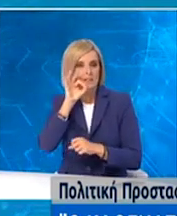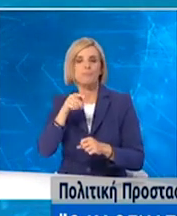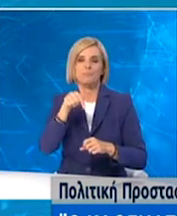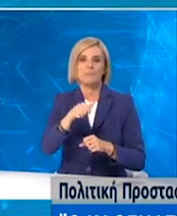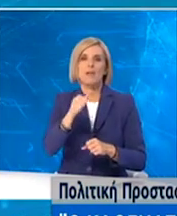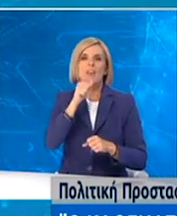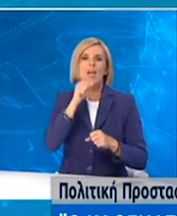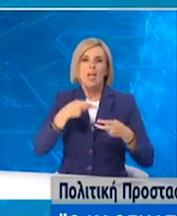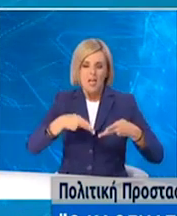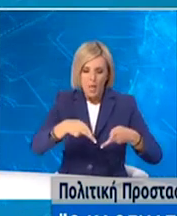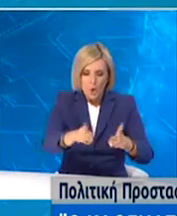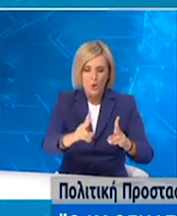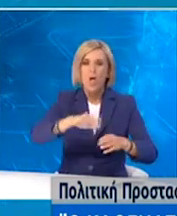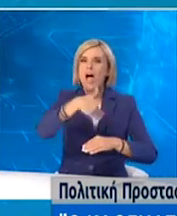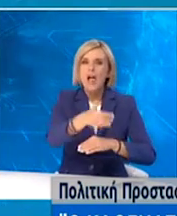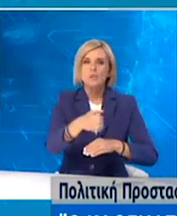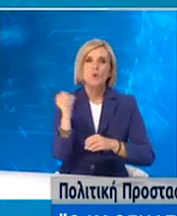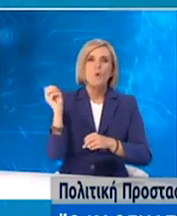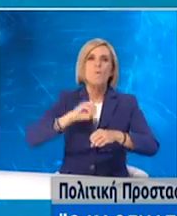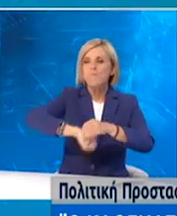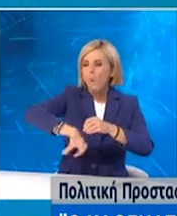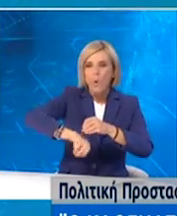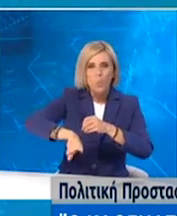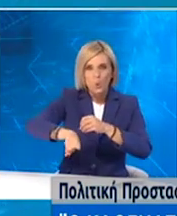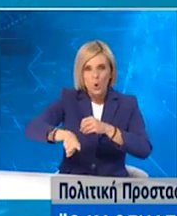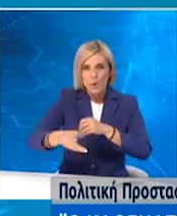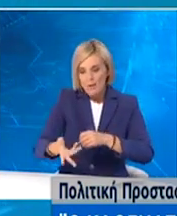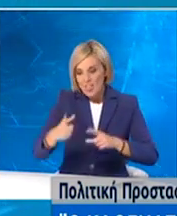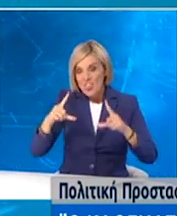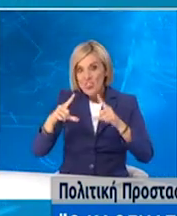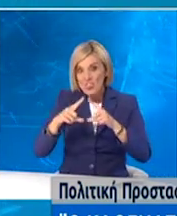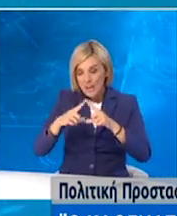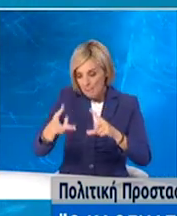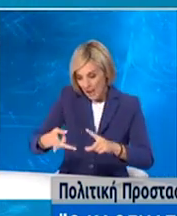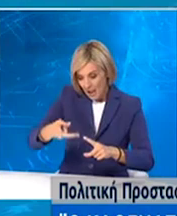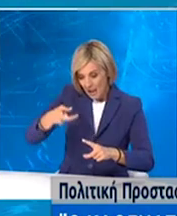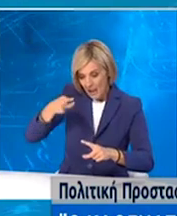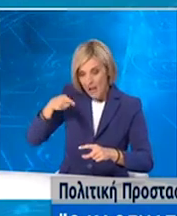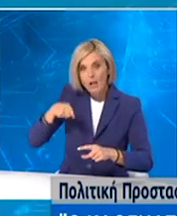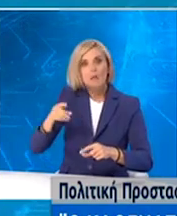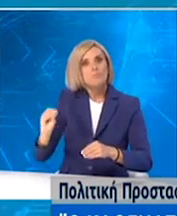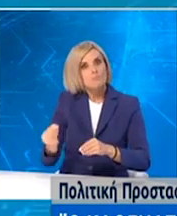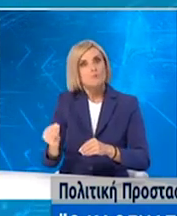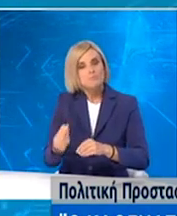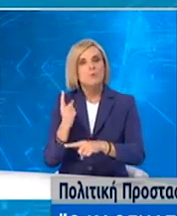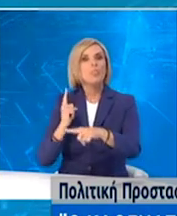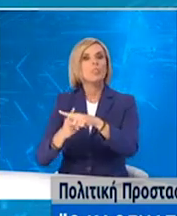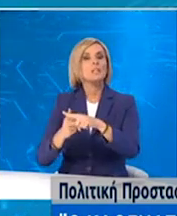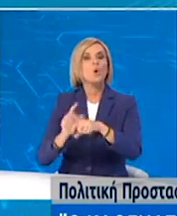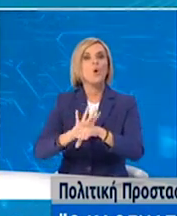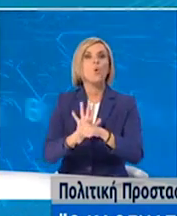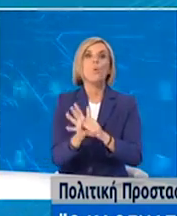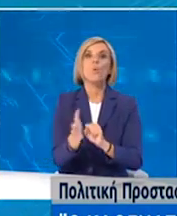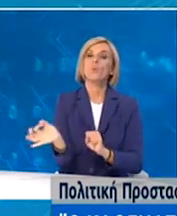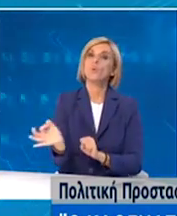της πόλης οι τιμές που συγκεντρώνονται είναι ανιχνεύσιμες και είναι αντίστοιχες με τις τιμές του Απριλίου. Πόσο